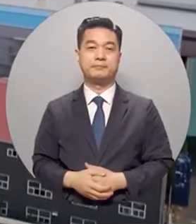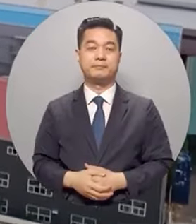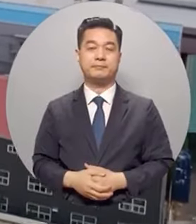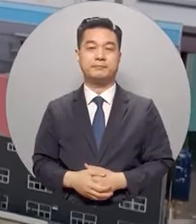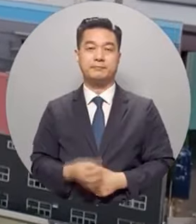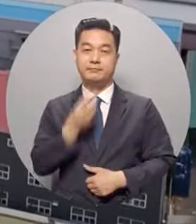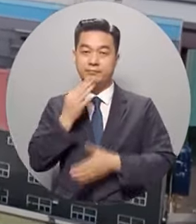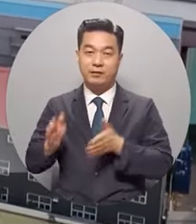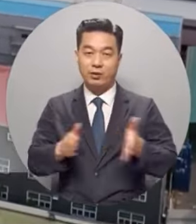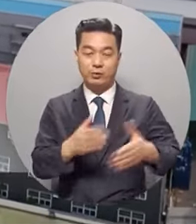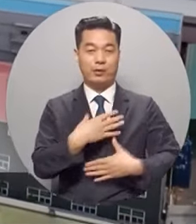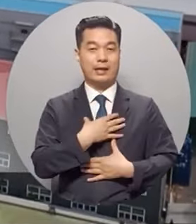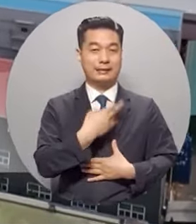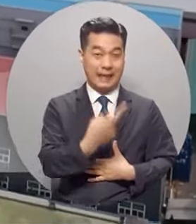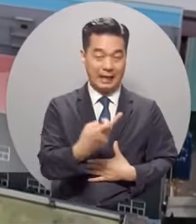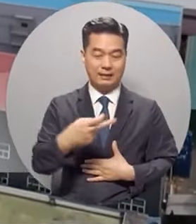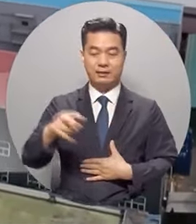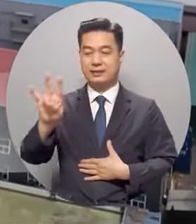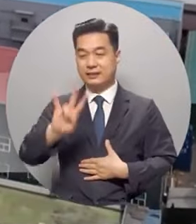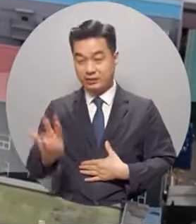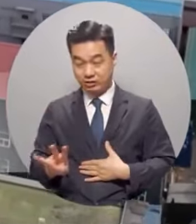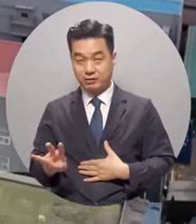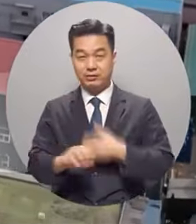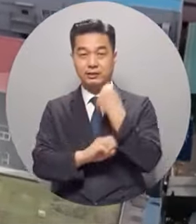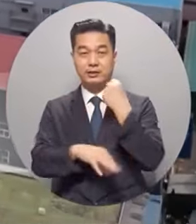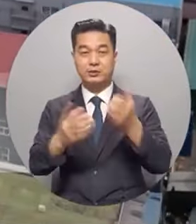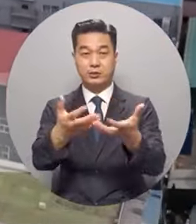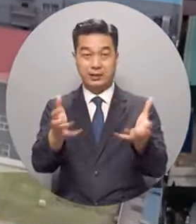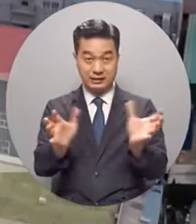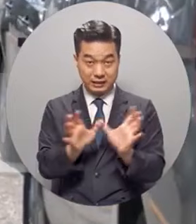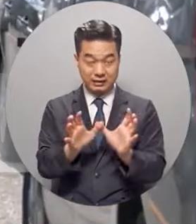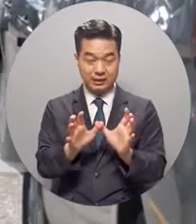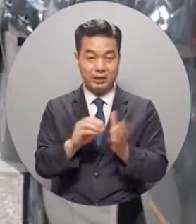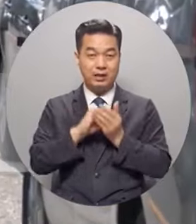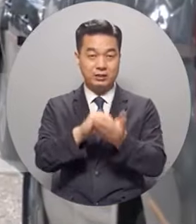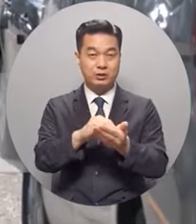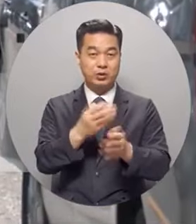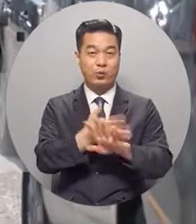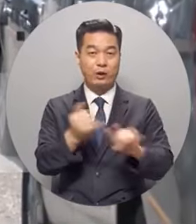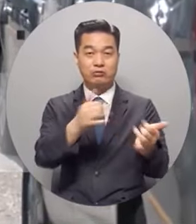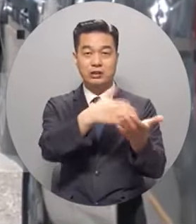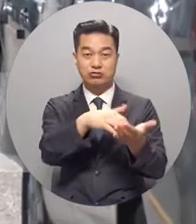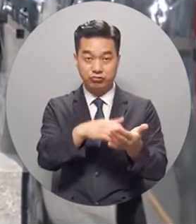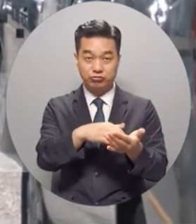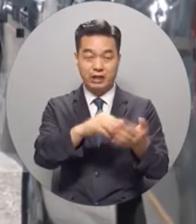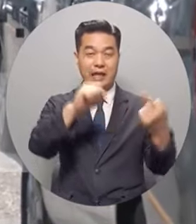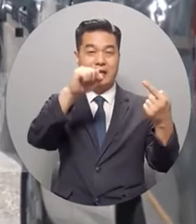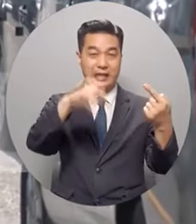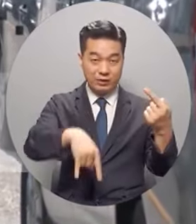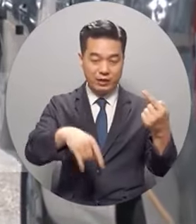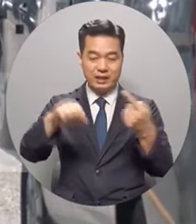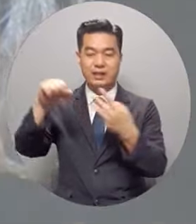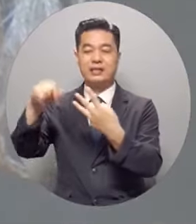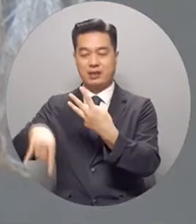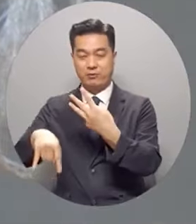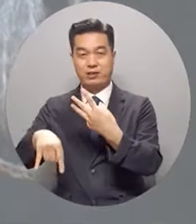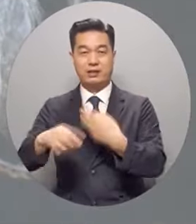경기도 안산과 시흥은 기초자치단체 중 등록 외국인 수가 각각 전국 1등,